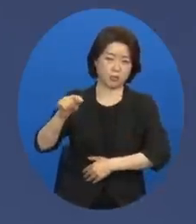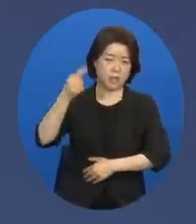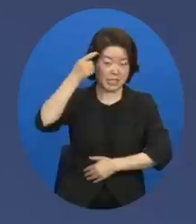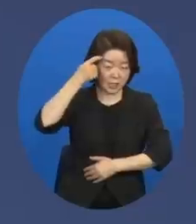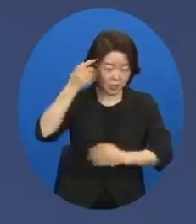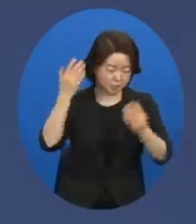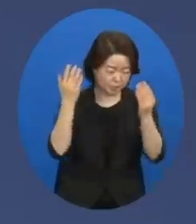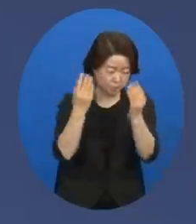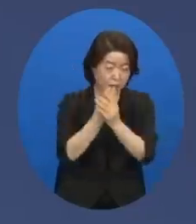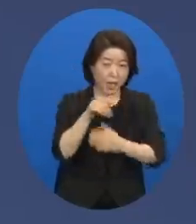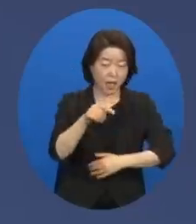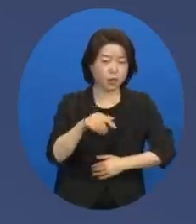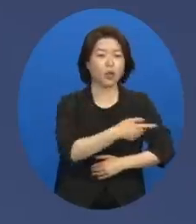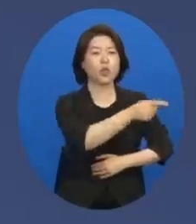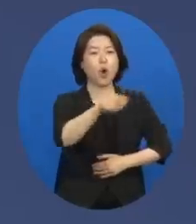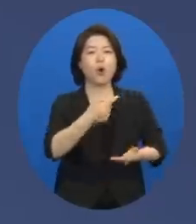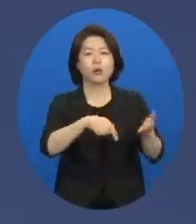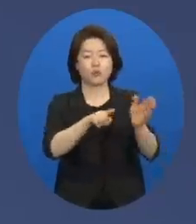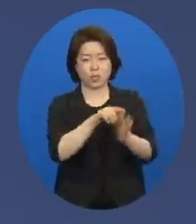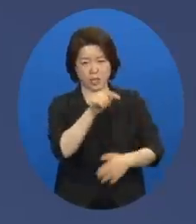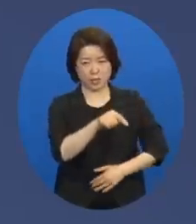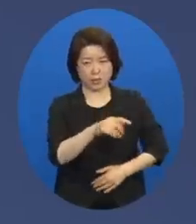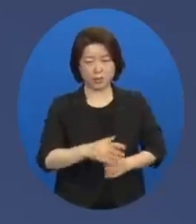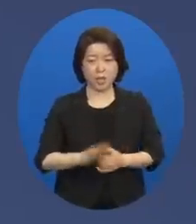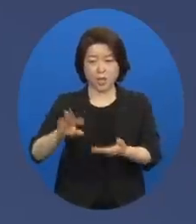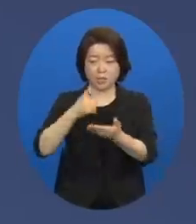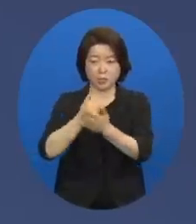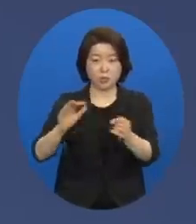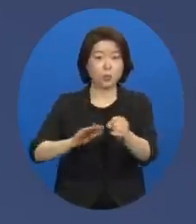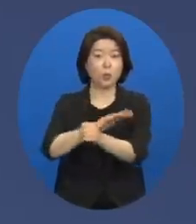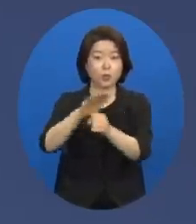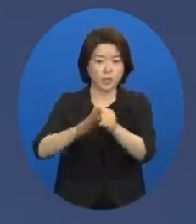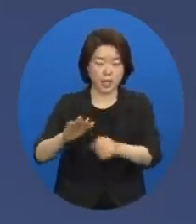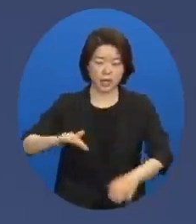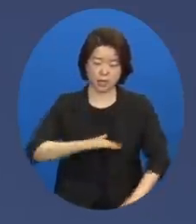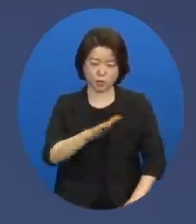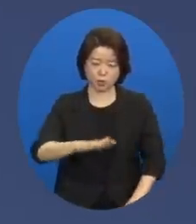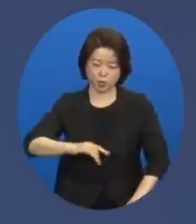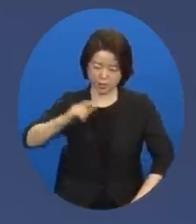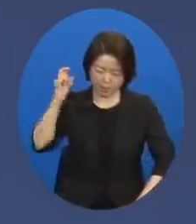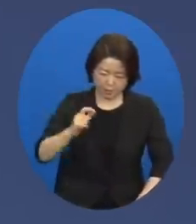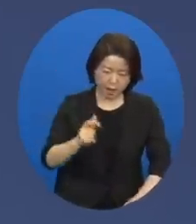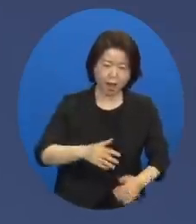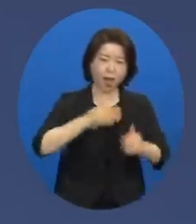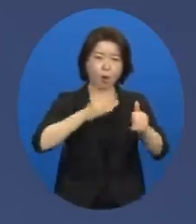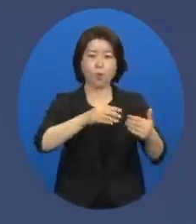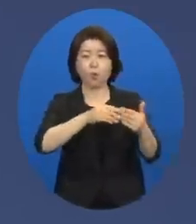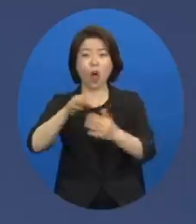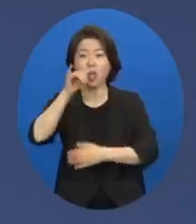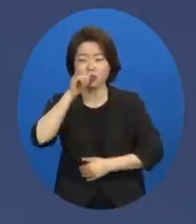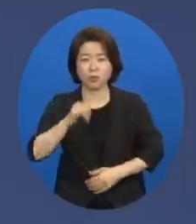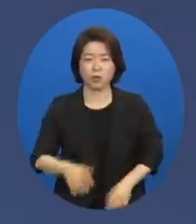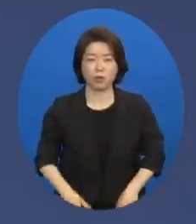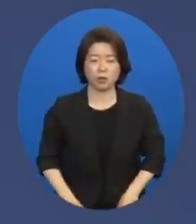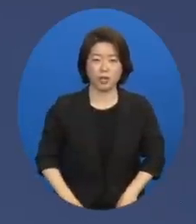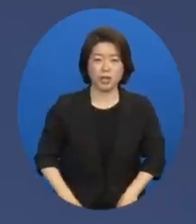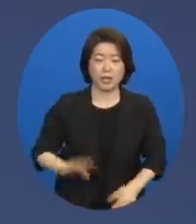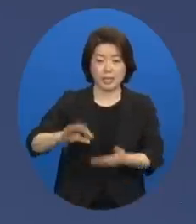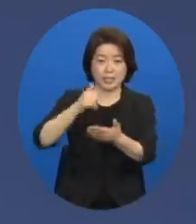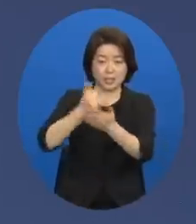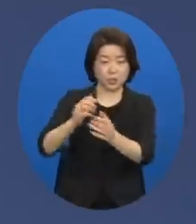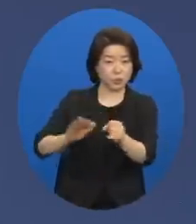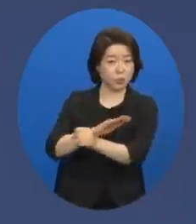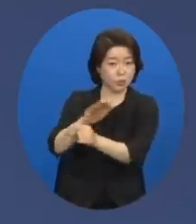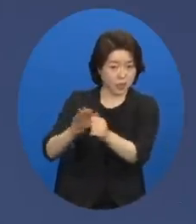온전하여도 너희를 위한 것이니 그리스도의 사랑이 우리를 강권하시는도다. 그리스도의